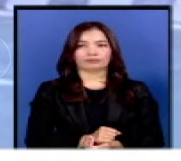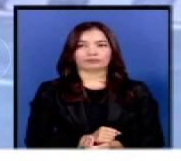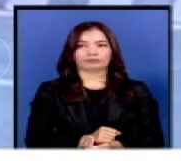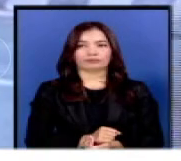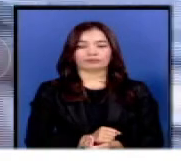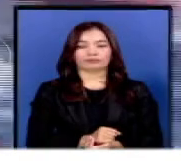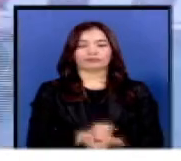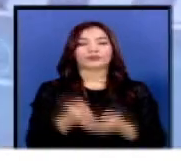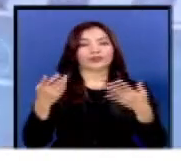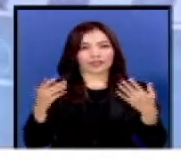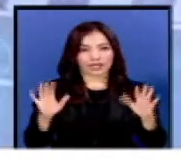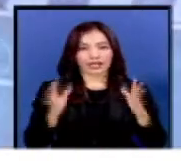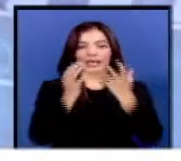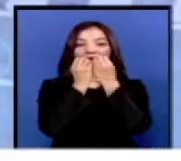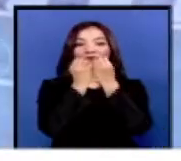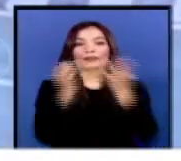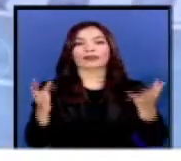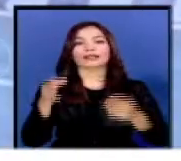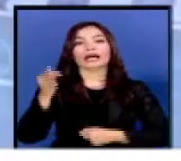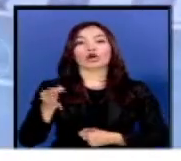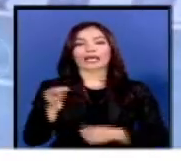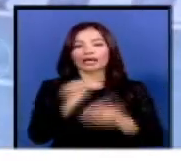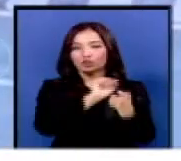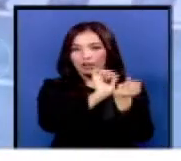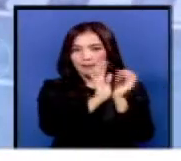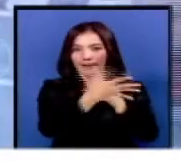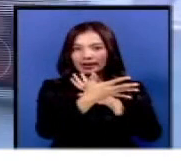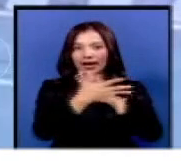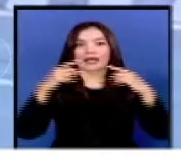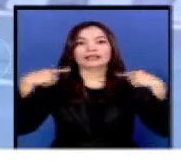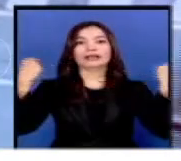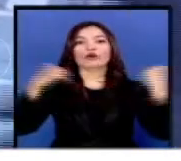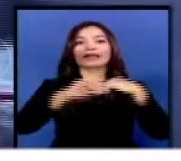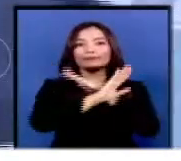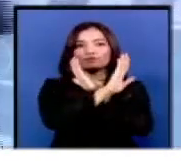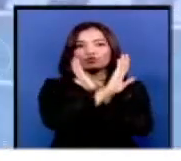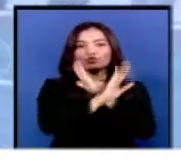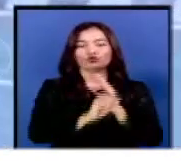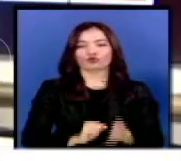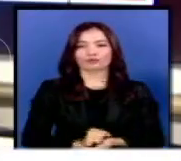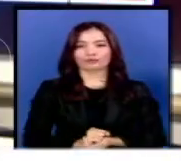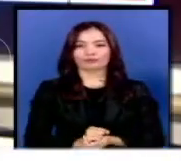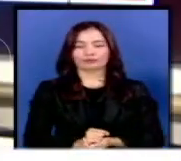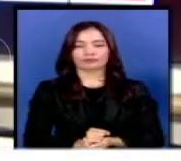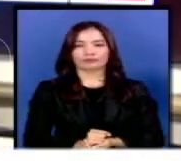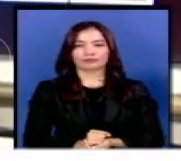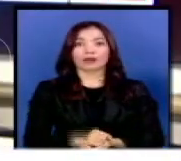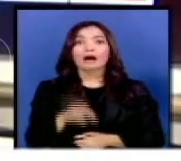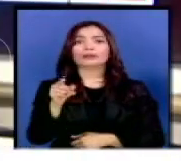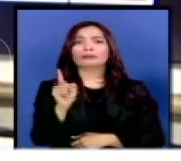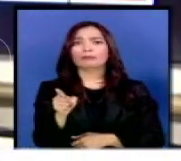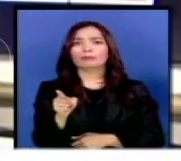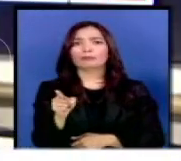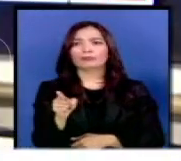Sementara itu informasi dari Biro Surabaya Jawa Timur, kembali ke Rizky di studio. Ya, baik Farah, apa yang